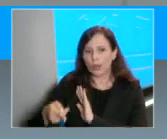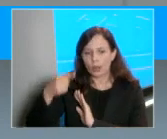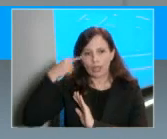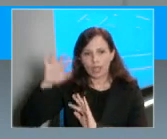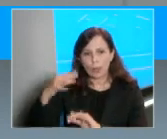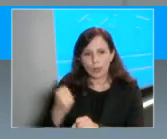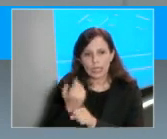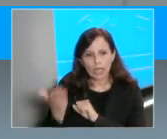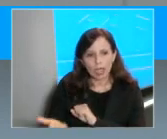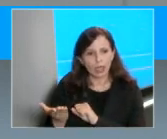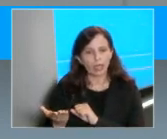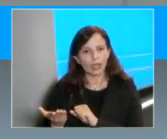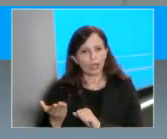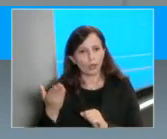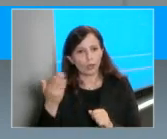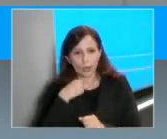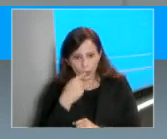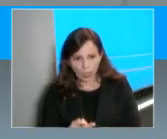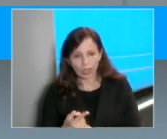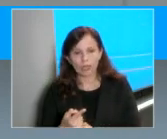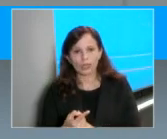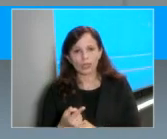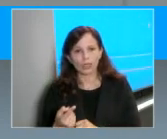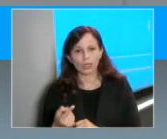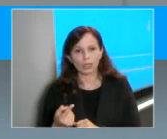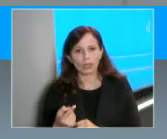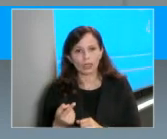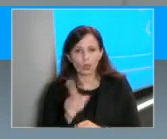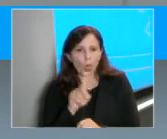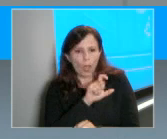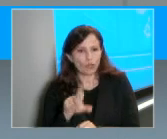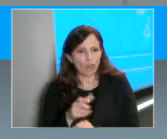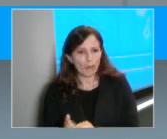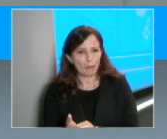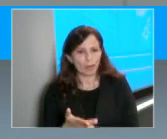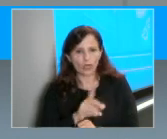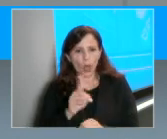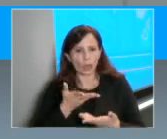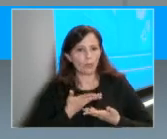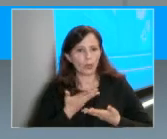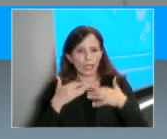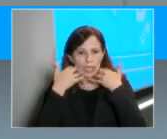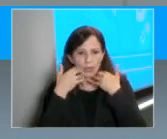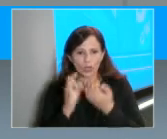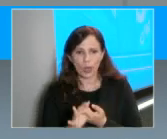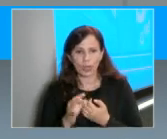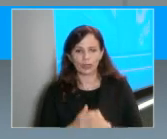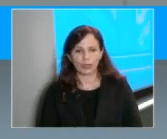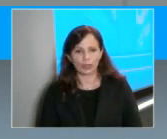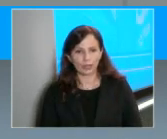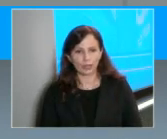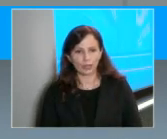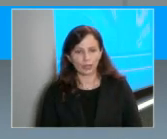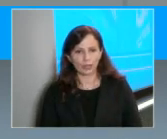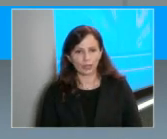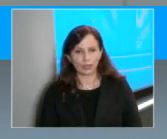אני לא יודע מה הוא עשה. הוא עדיין טוען שהוא ברמה מסוימת חף מפשע. הוא אומר שלא קיבלו את גישתו. אבל אתה יודע שאנחנו